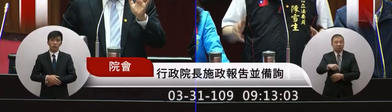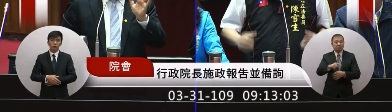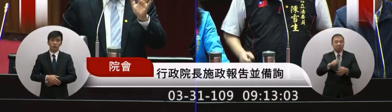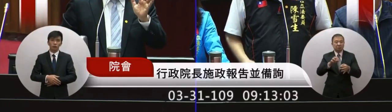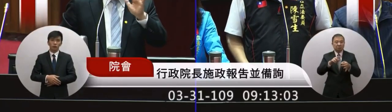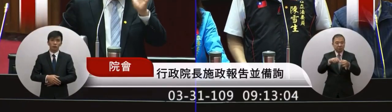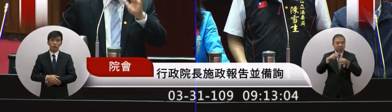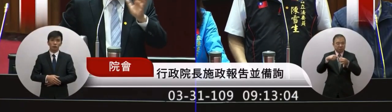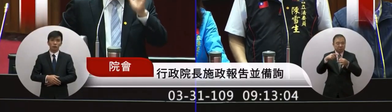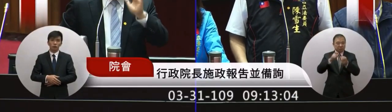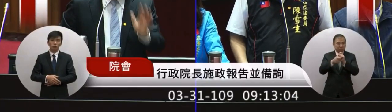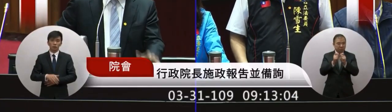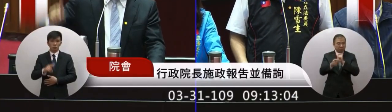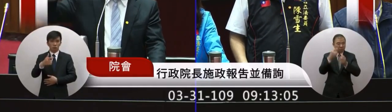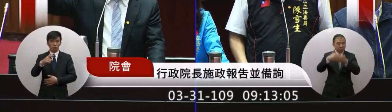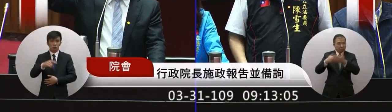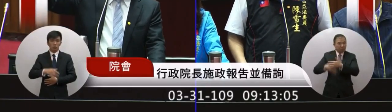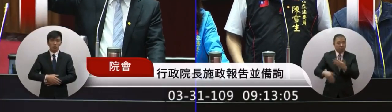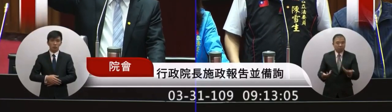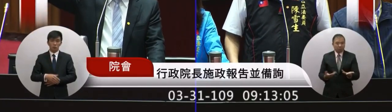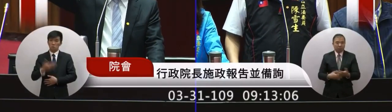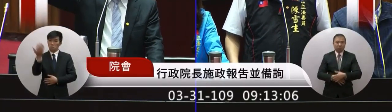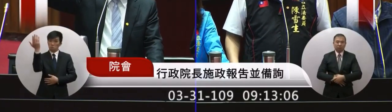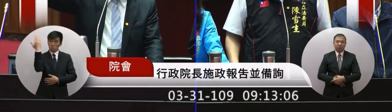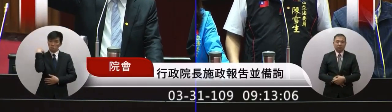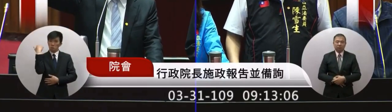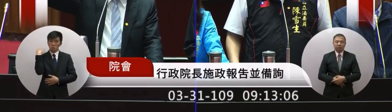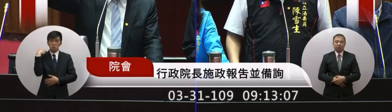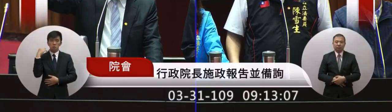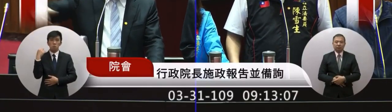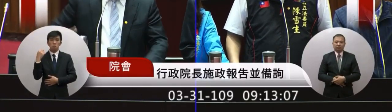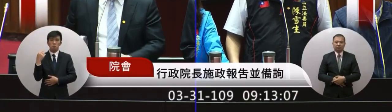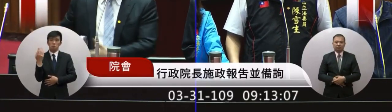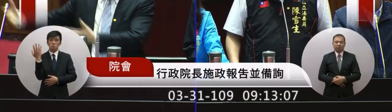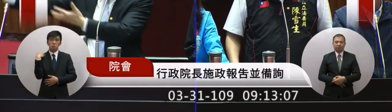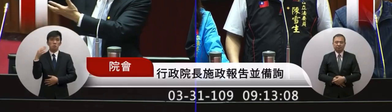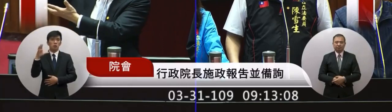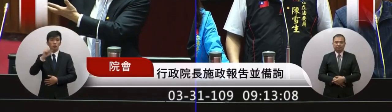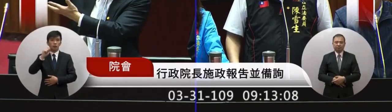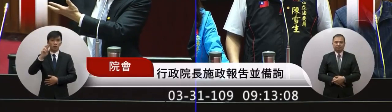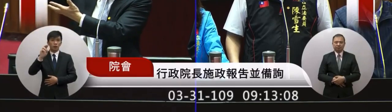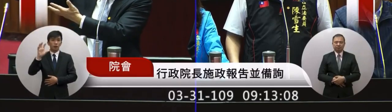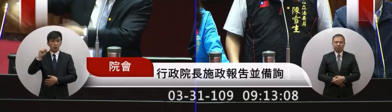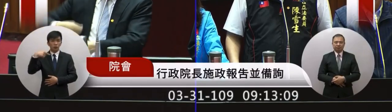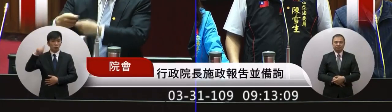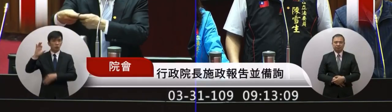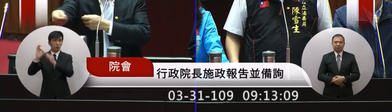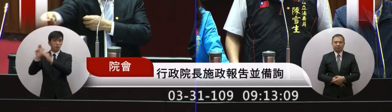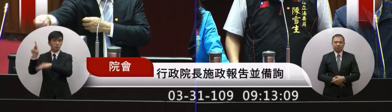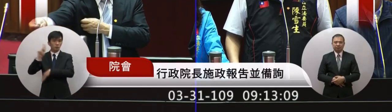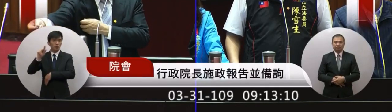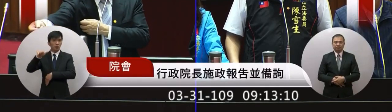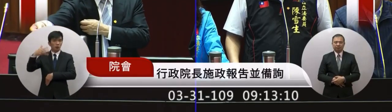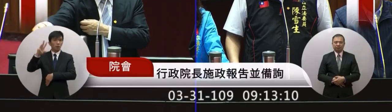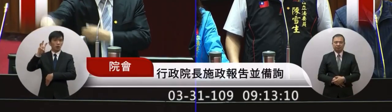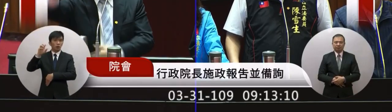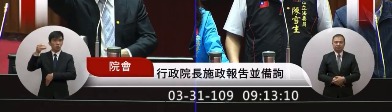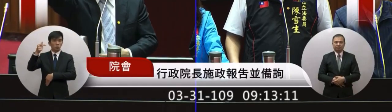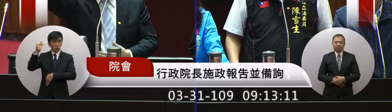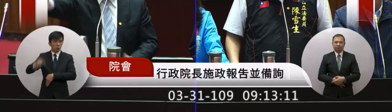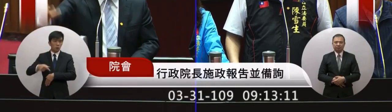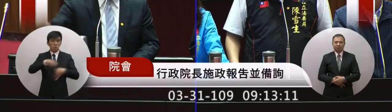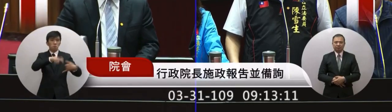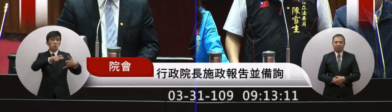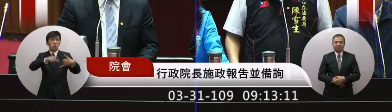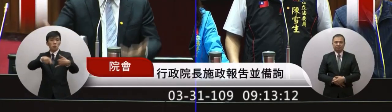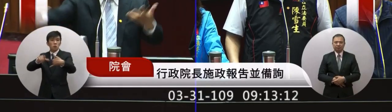啊，这些都是措施。 不，就是以前上次 SARS 的时候，去借了839亿，一个人花3600，